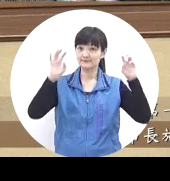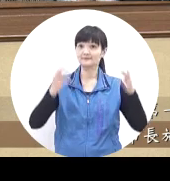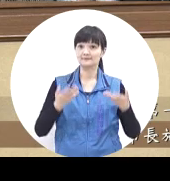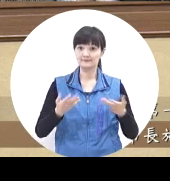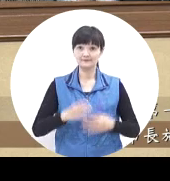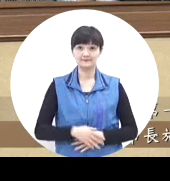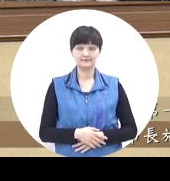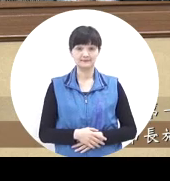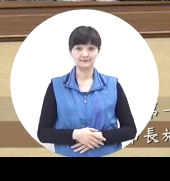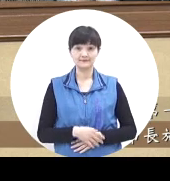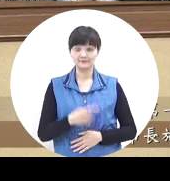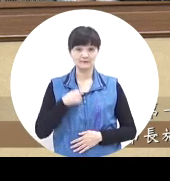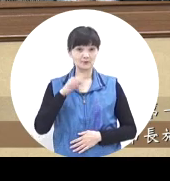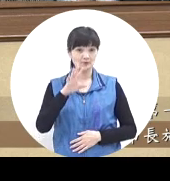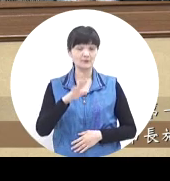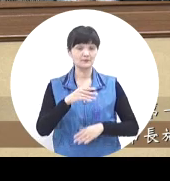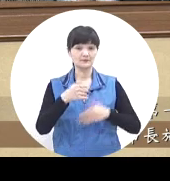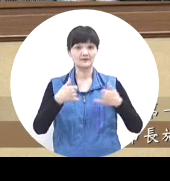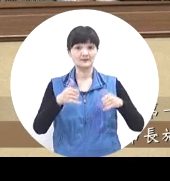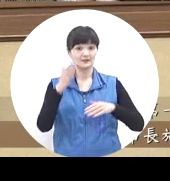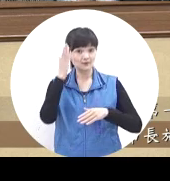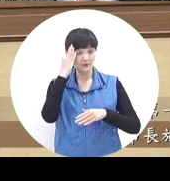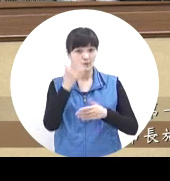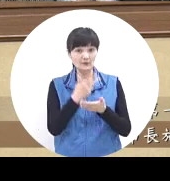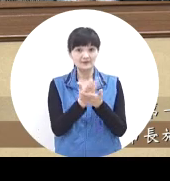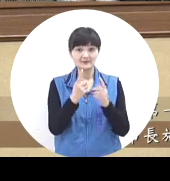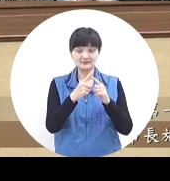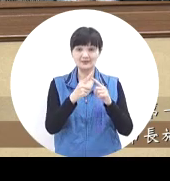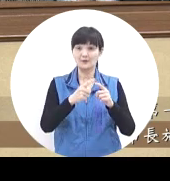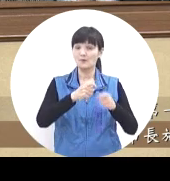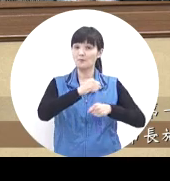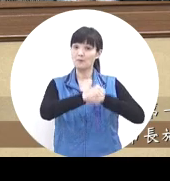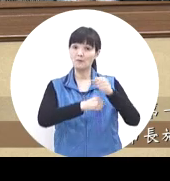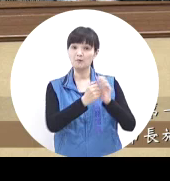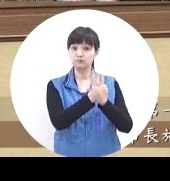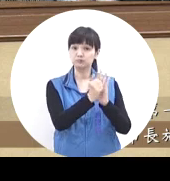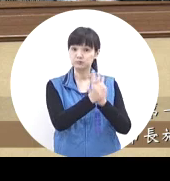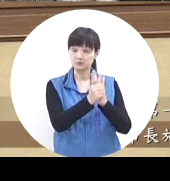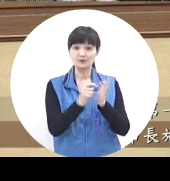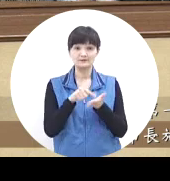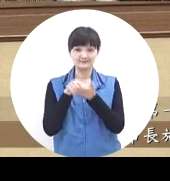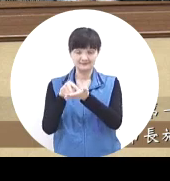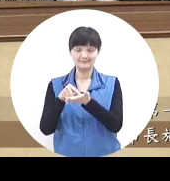推动街头艺人的登记制一地申请可3次表演。